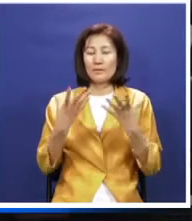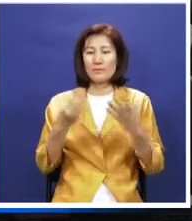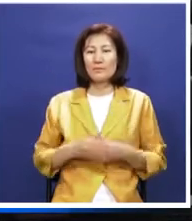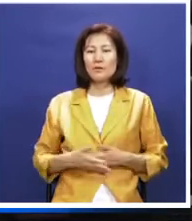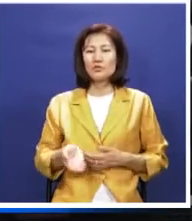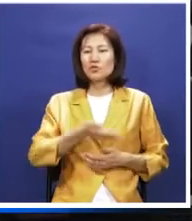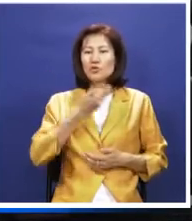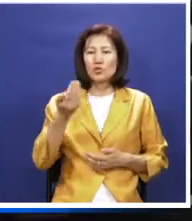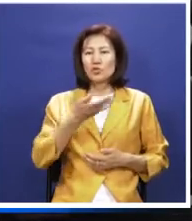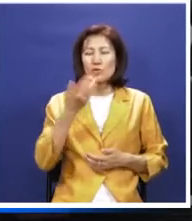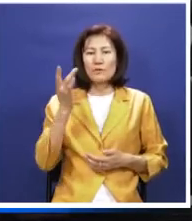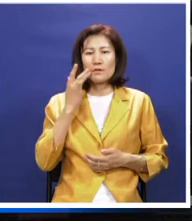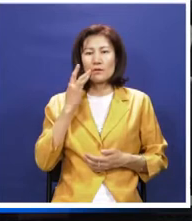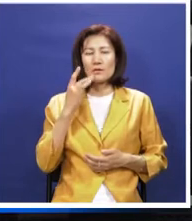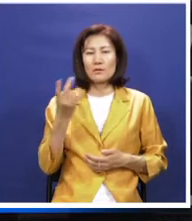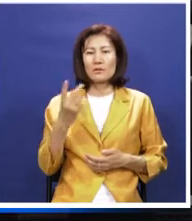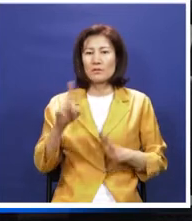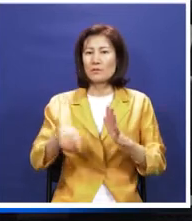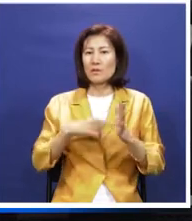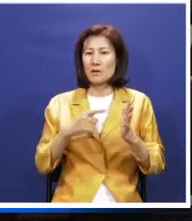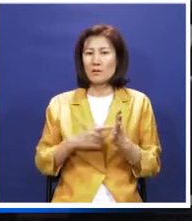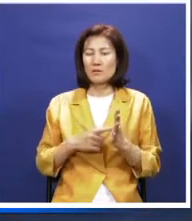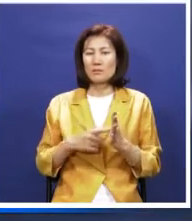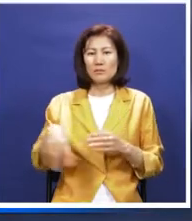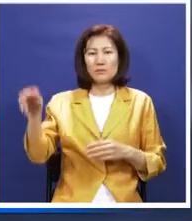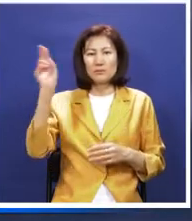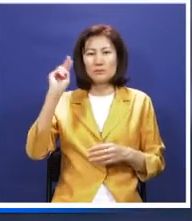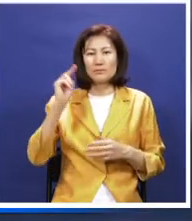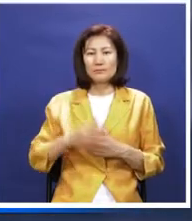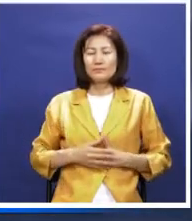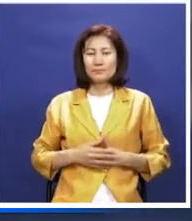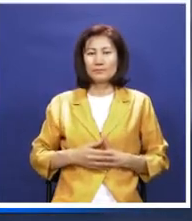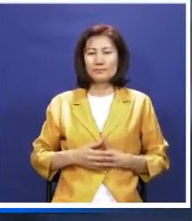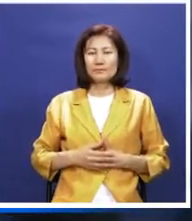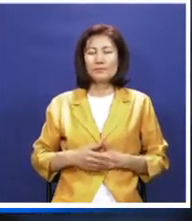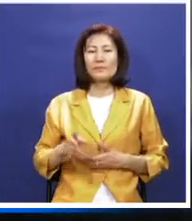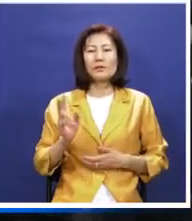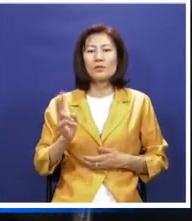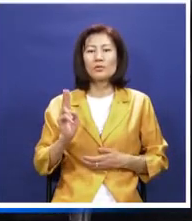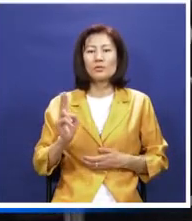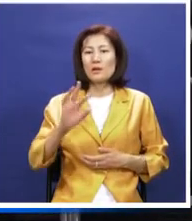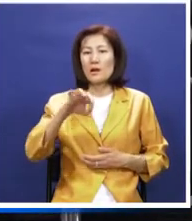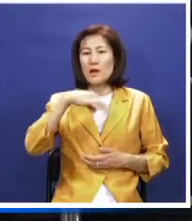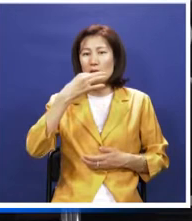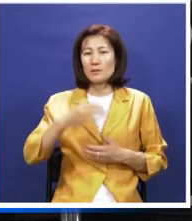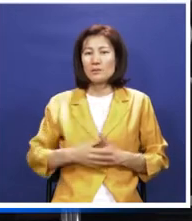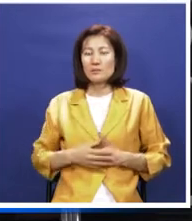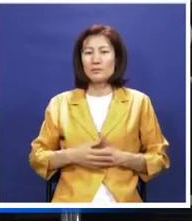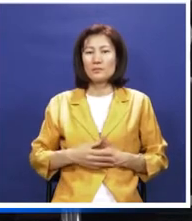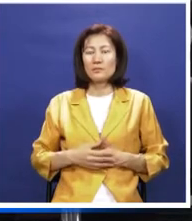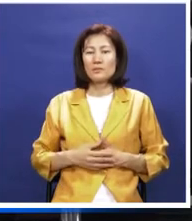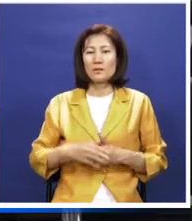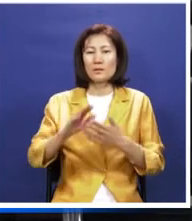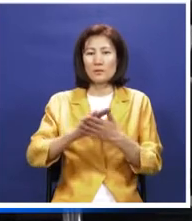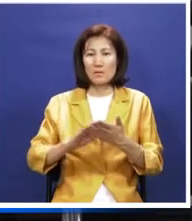нету их вот. Нет, мы не должны спрашивать, мы должны эту тему изучить. Нет, тема изучена, понимаете, это не тема, тут